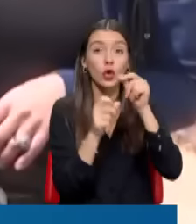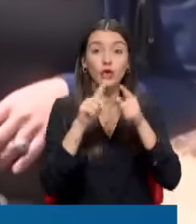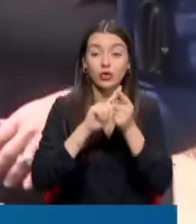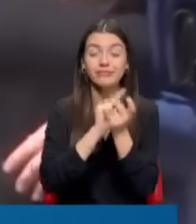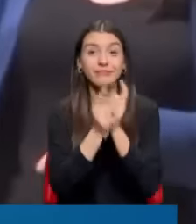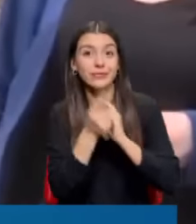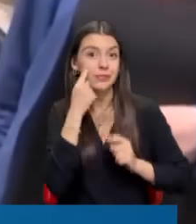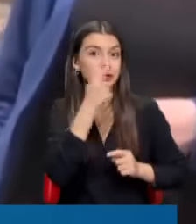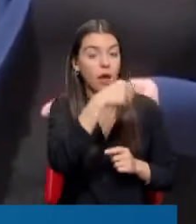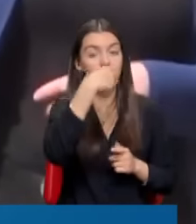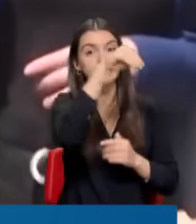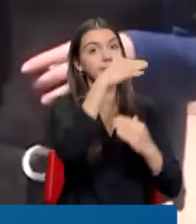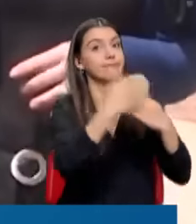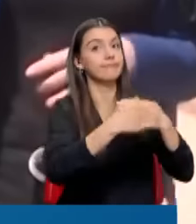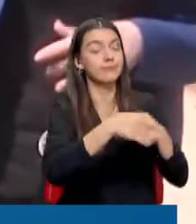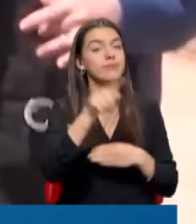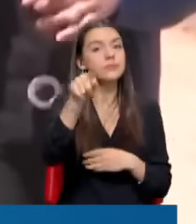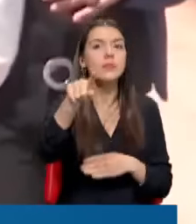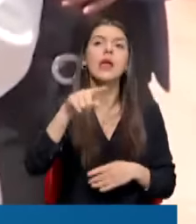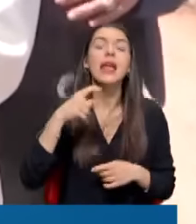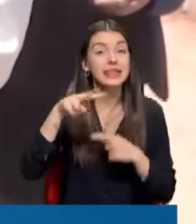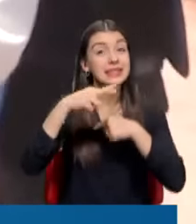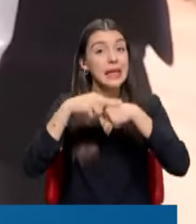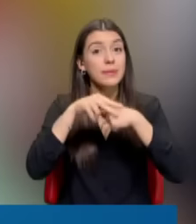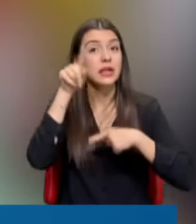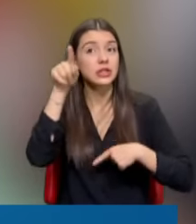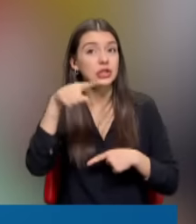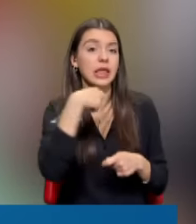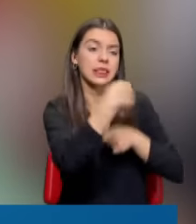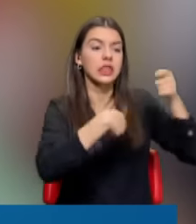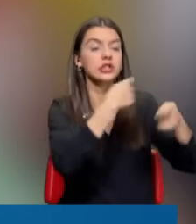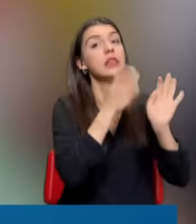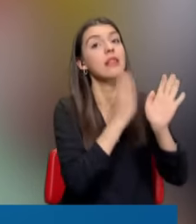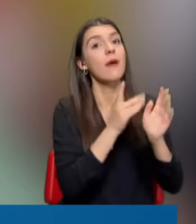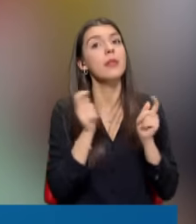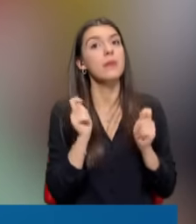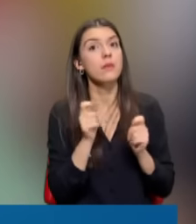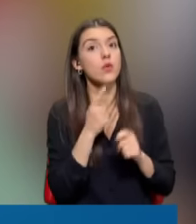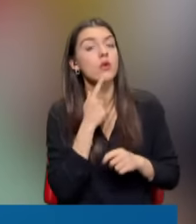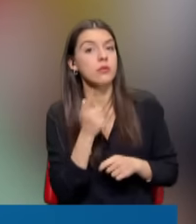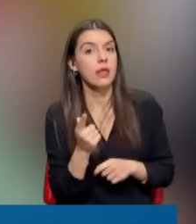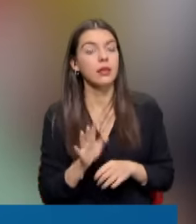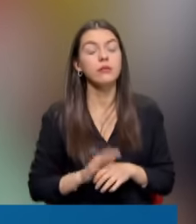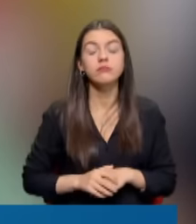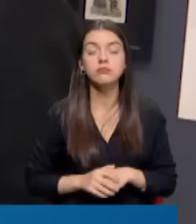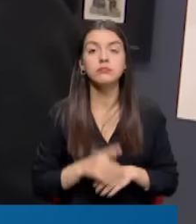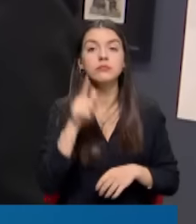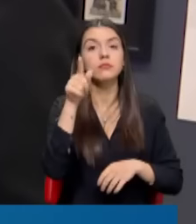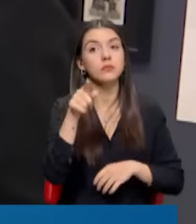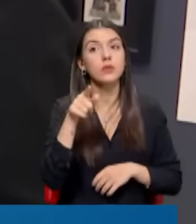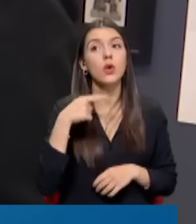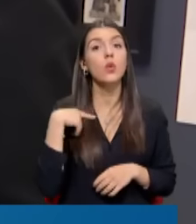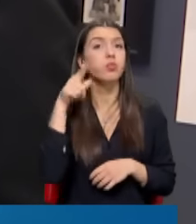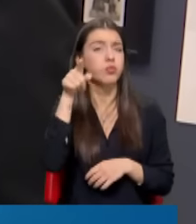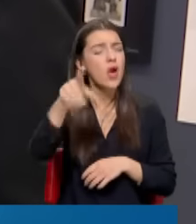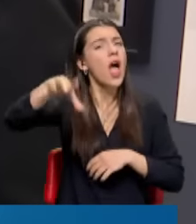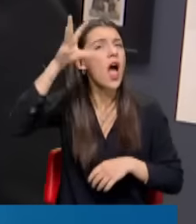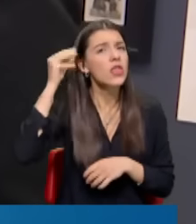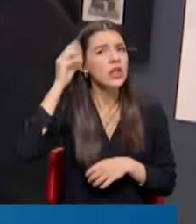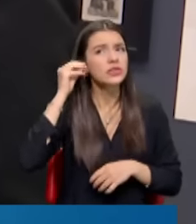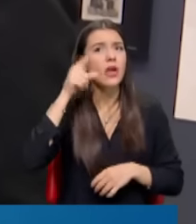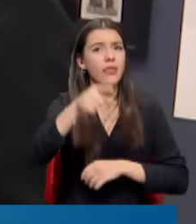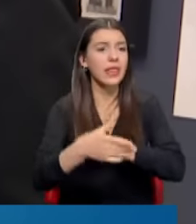Zeybekçi'nin ticaret sürmeli açıklaması tartışmayı alevlendirdi. İsrail'de çok önemli bağlantıları olan arkadaşlarımız da var. Bu anlaşılan